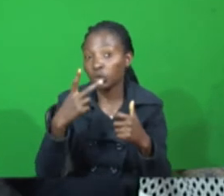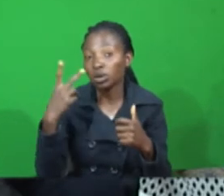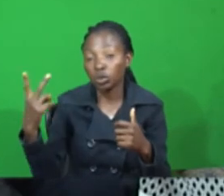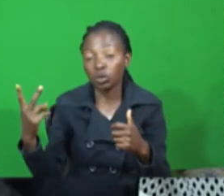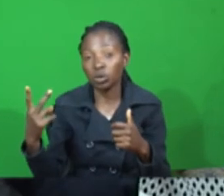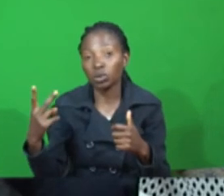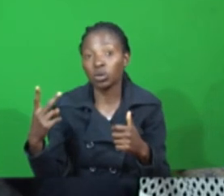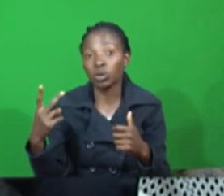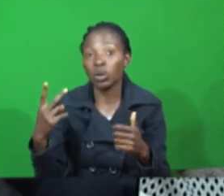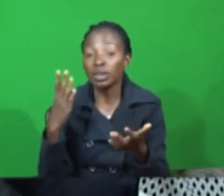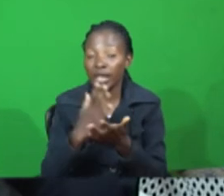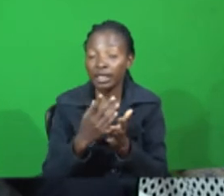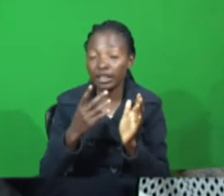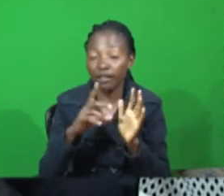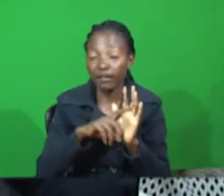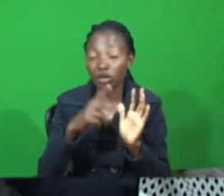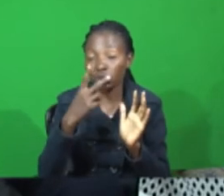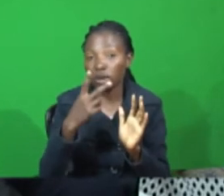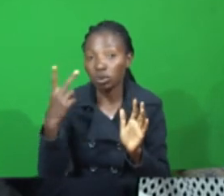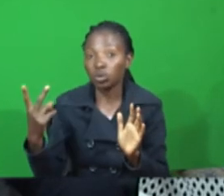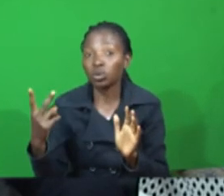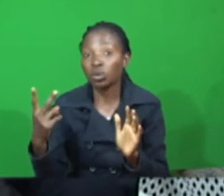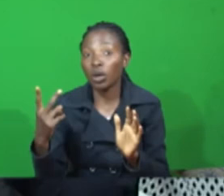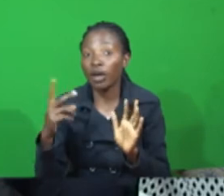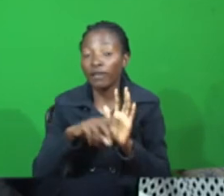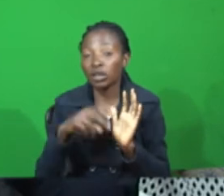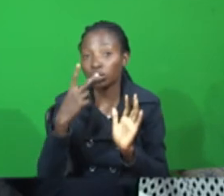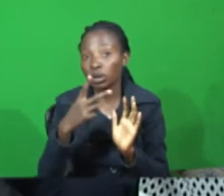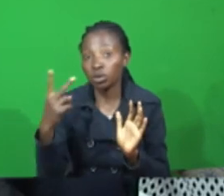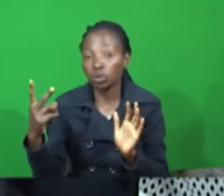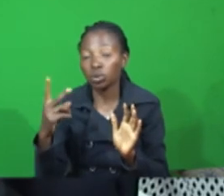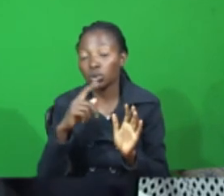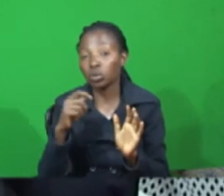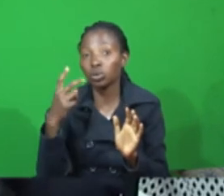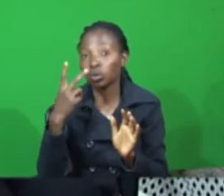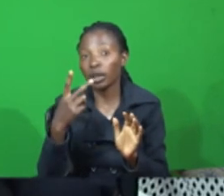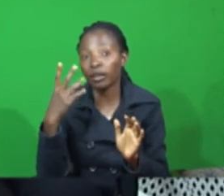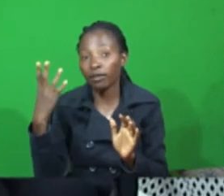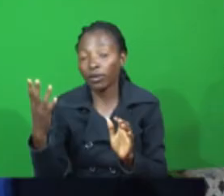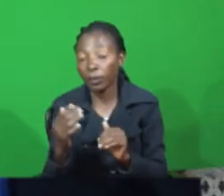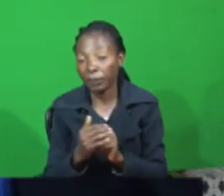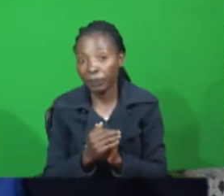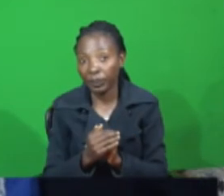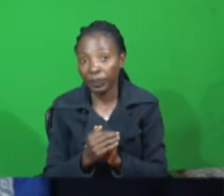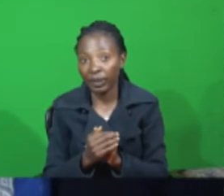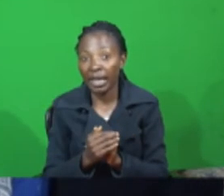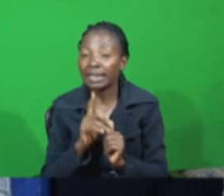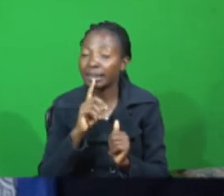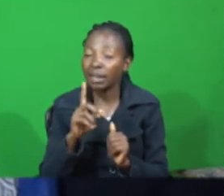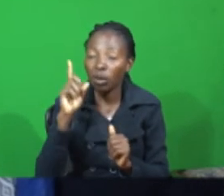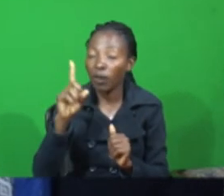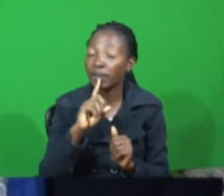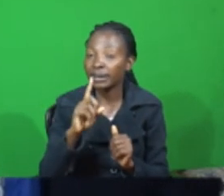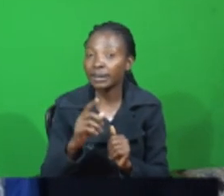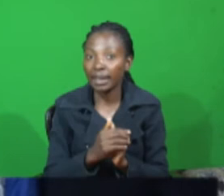Pavhesi ya 22 kuenda kuna 24. Matichi? Exodus 22. Vhesi ya 22 to 24. Panonzi Mwari